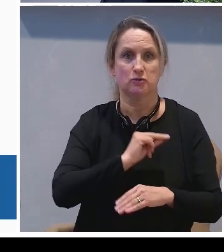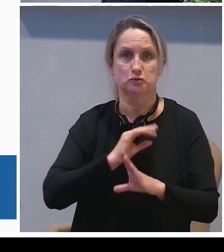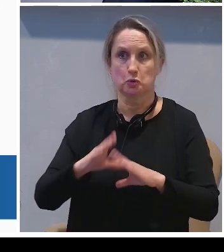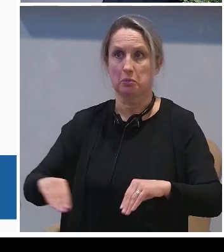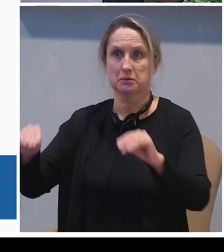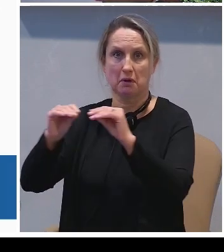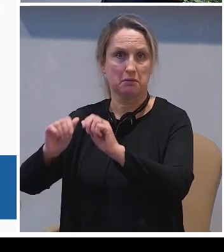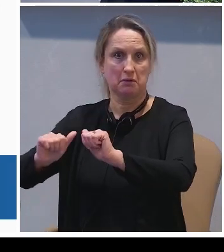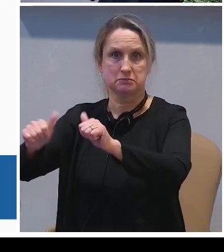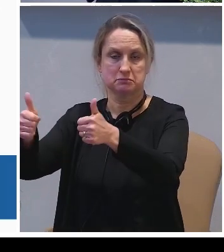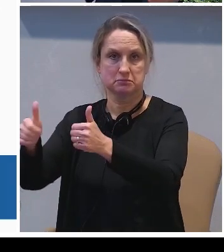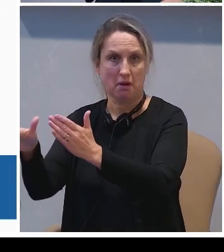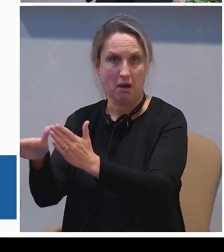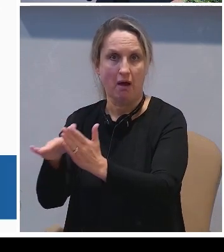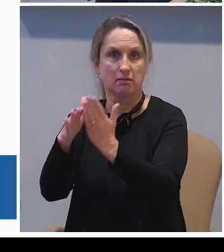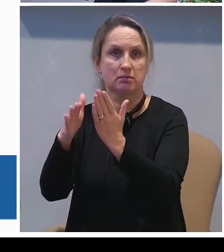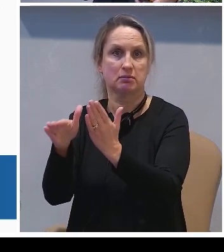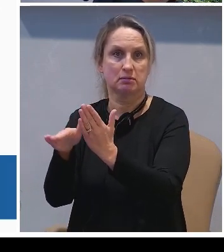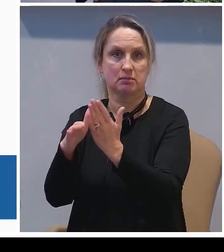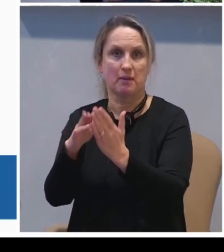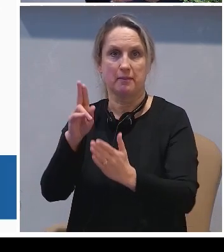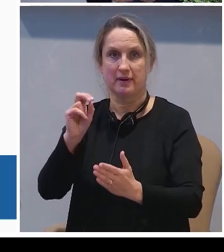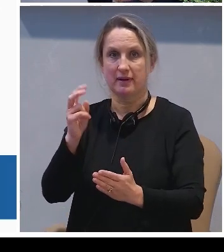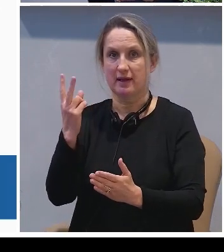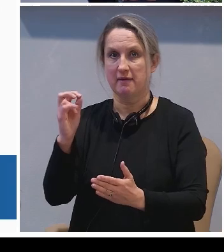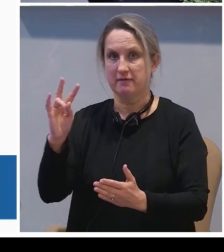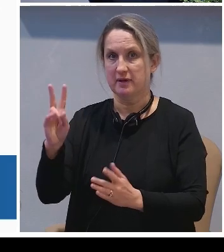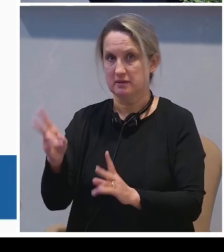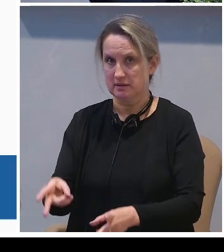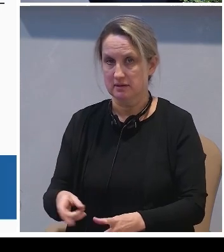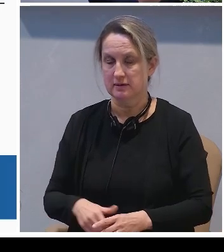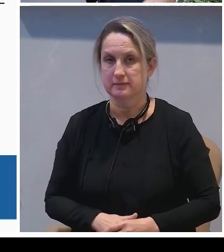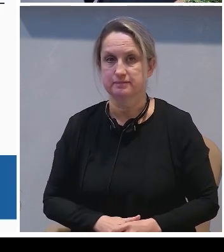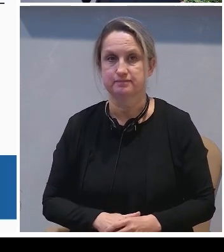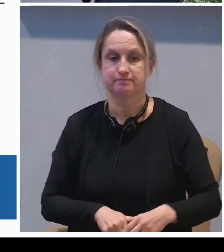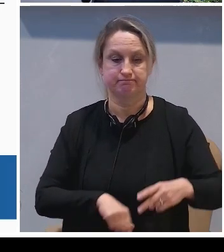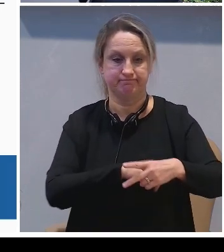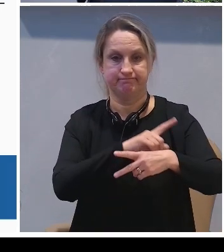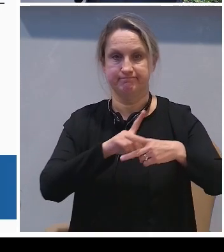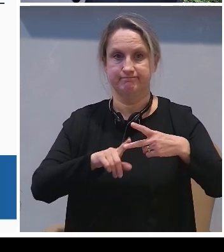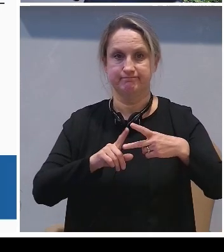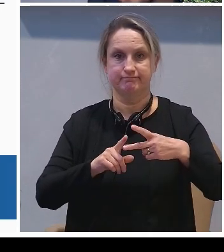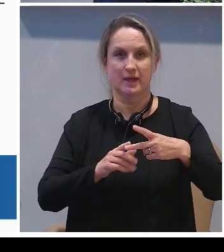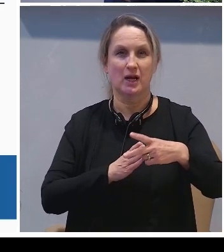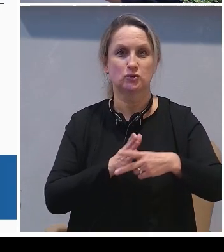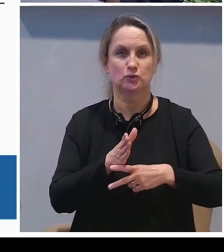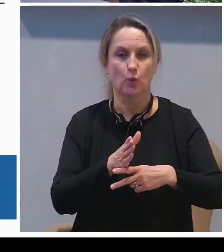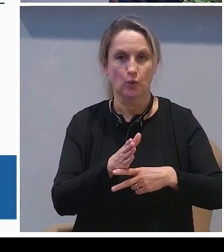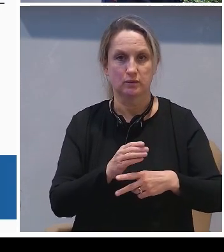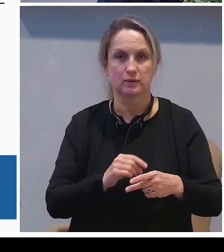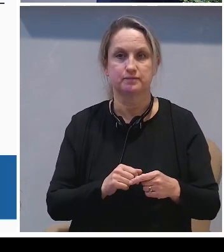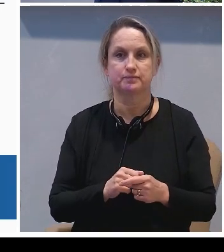näeme ka, et see in aitab 2014 tegelikult already. The põhimõtteliselt. authorization has currently been Teine stopped oluline in the suund, EU, siis but see it's eksami